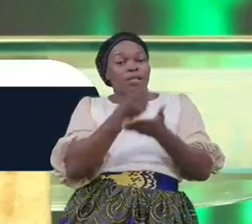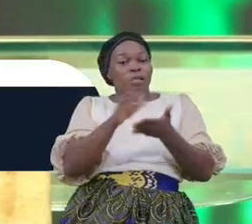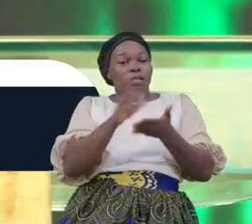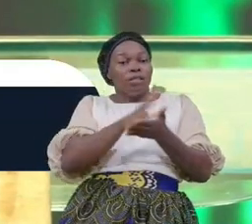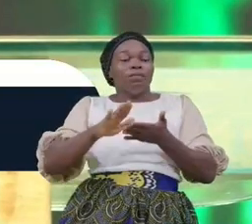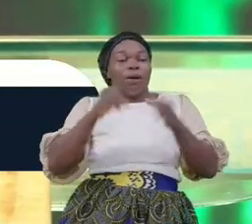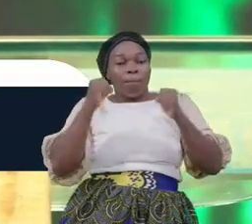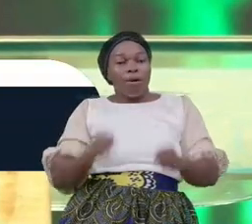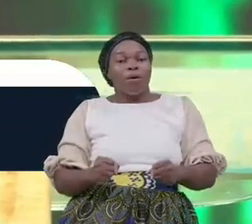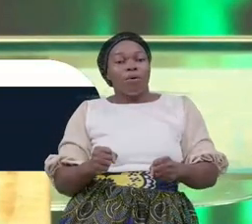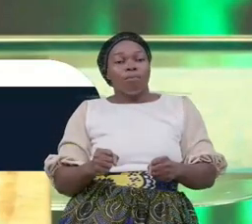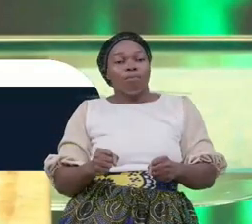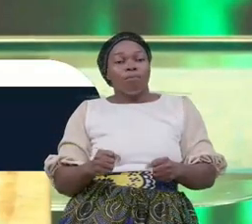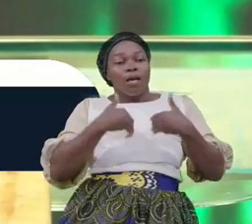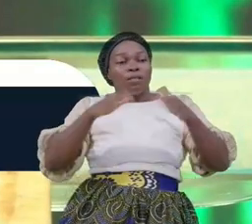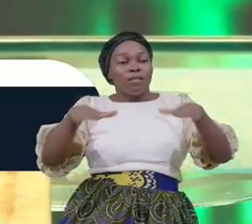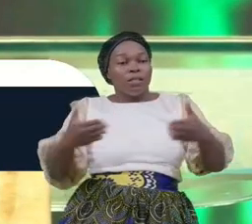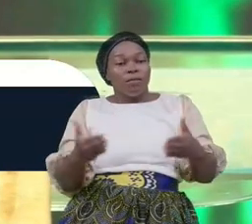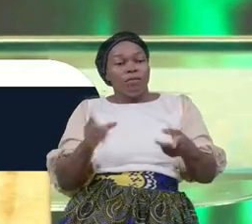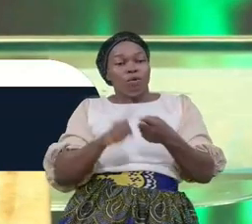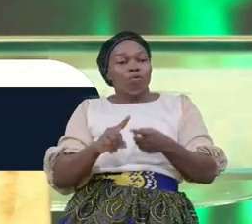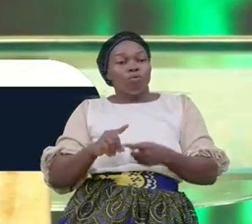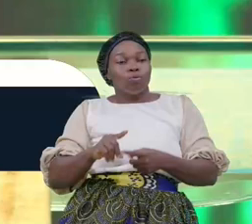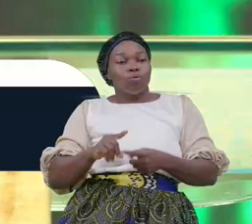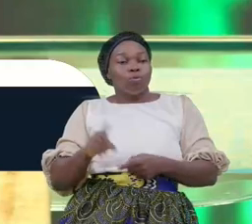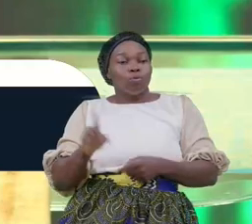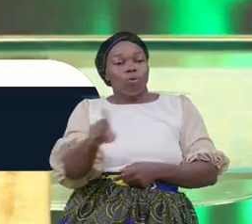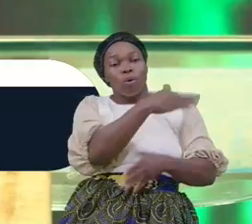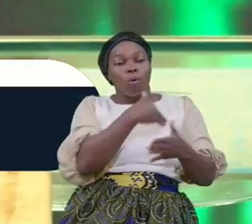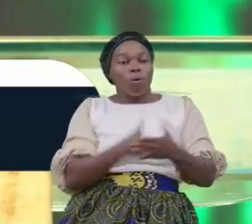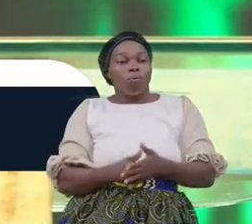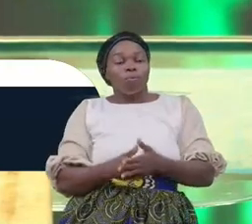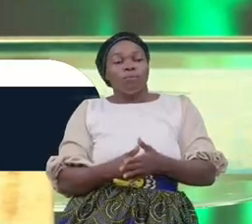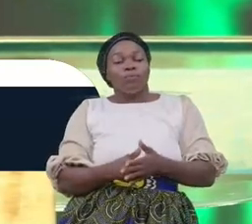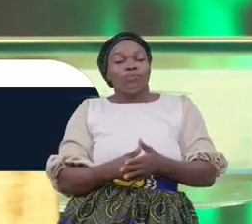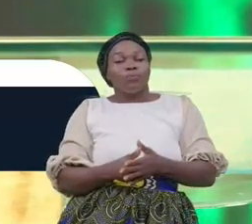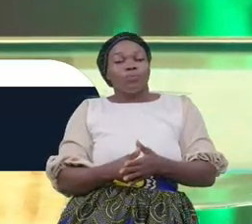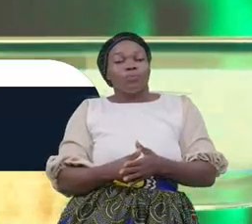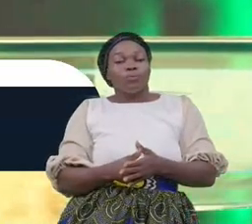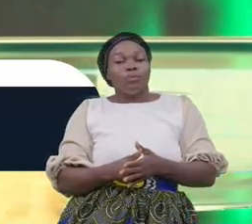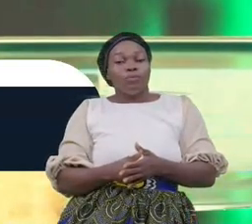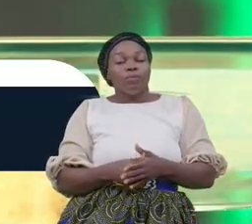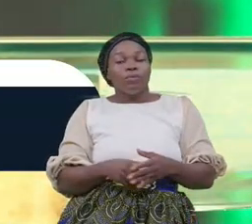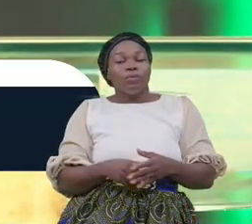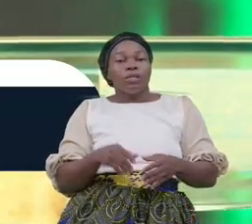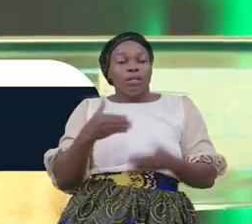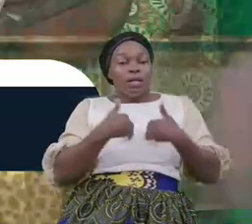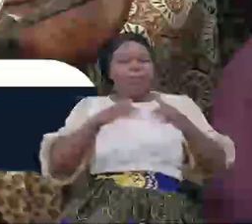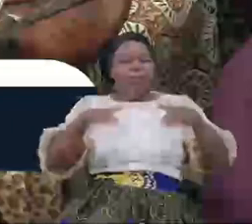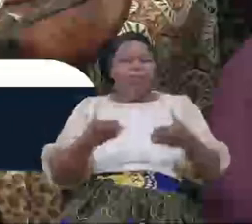Oui, je livre, je donne. Ici, il nous a donné. Il nous a donné